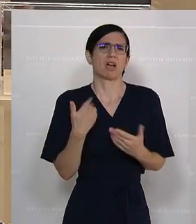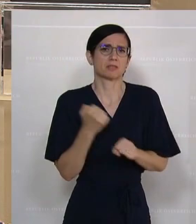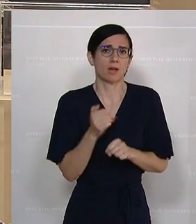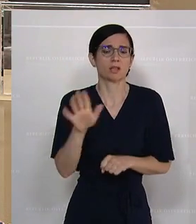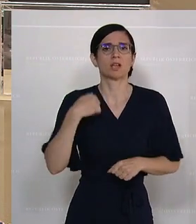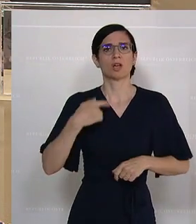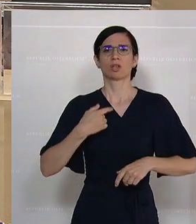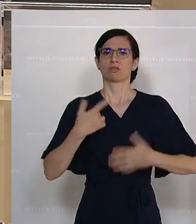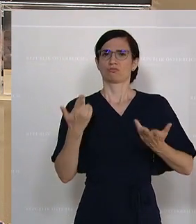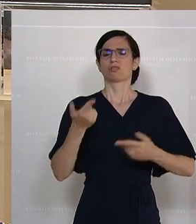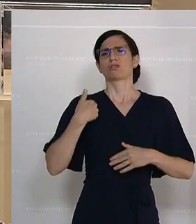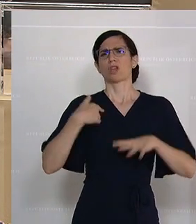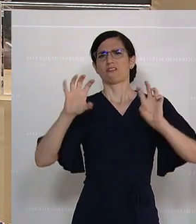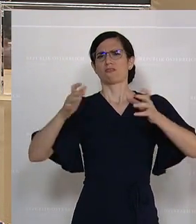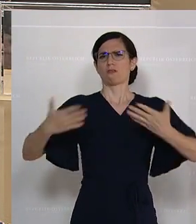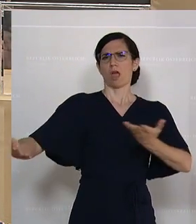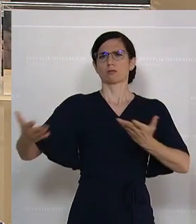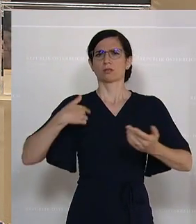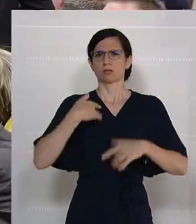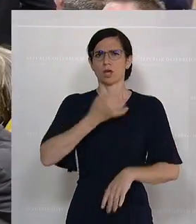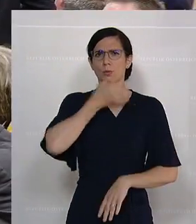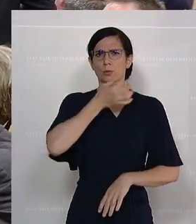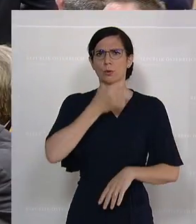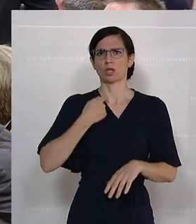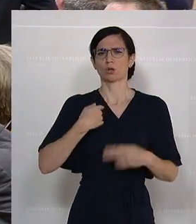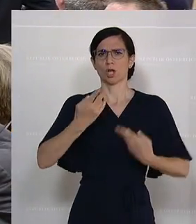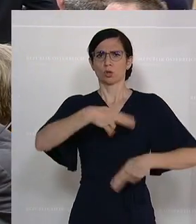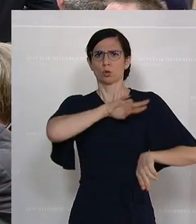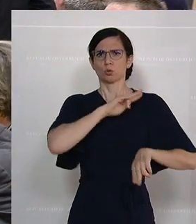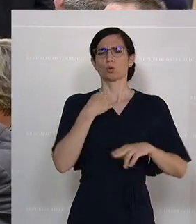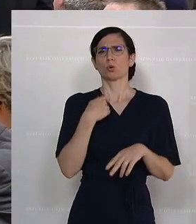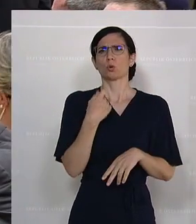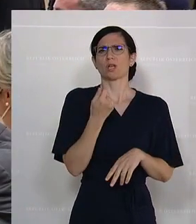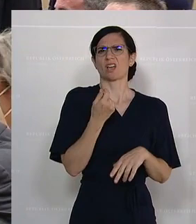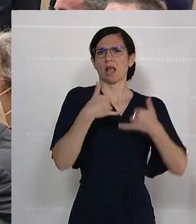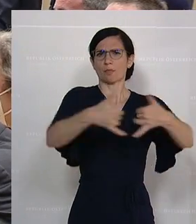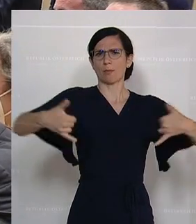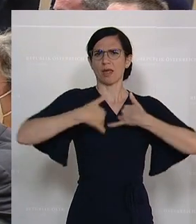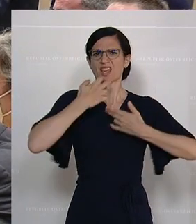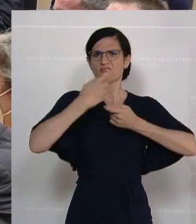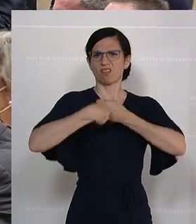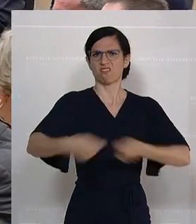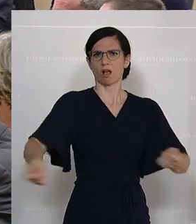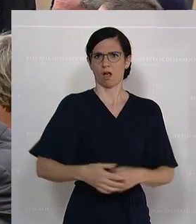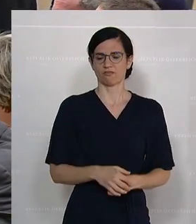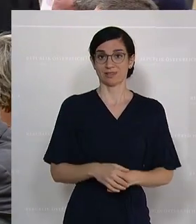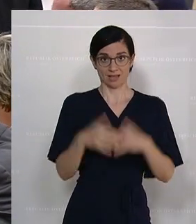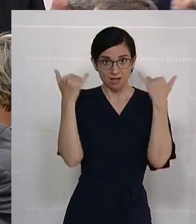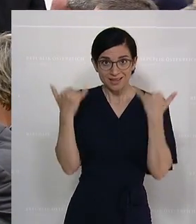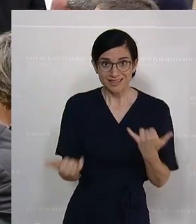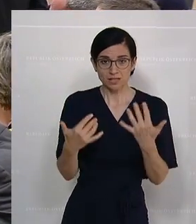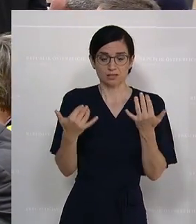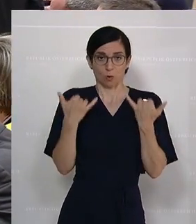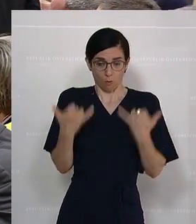zu gehen mit der begründung dass er dort sein geld zurück paket verkaufen muss so und jetzt haben wir heute